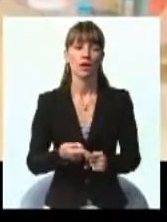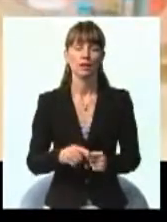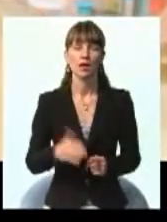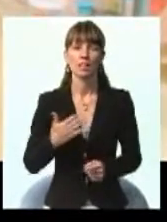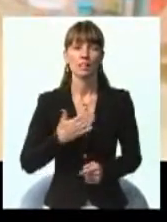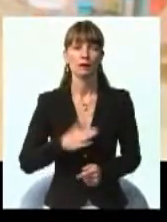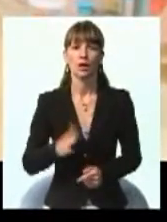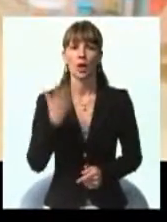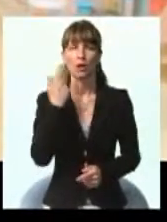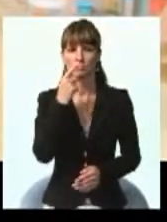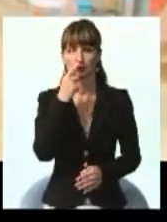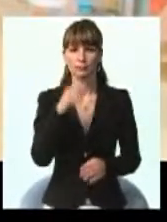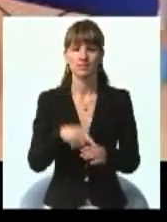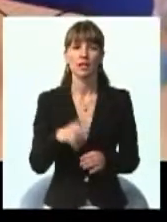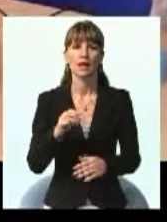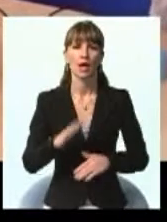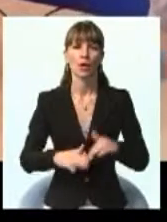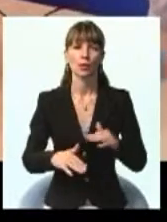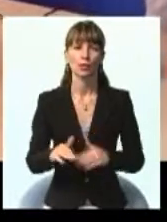він потрапляє на руки.